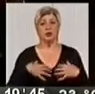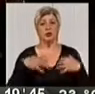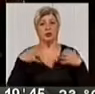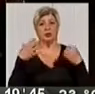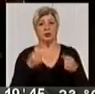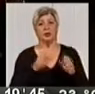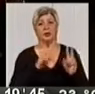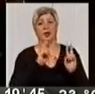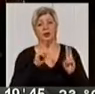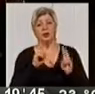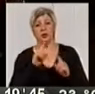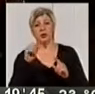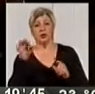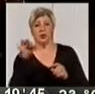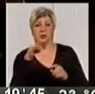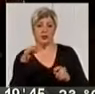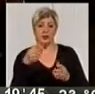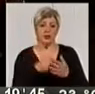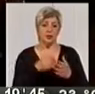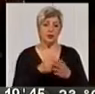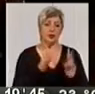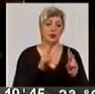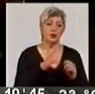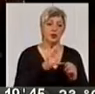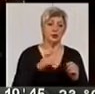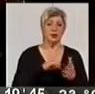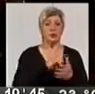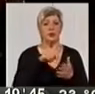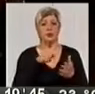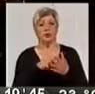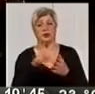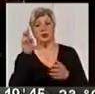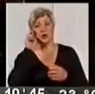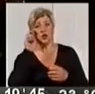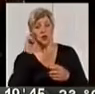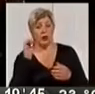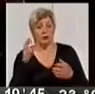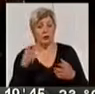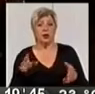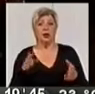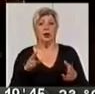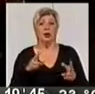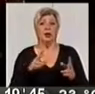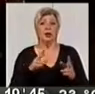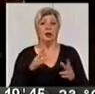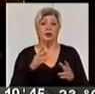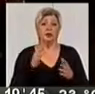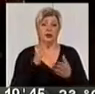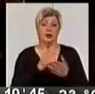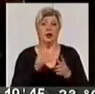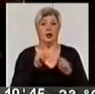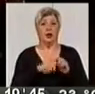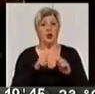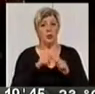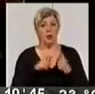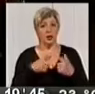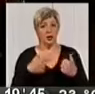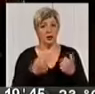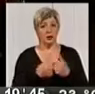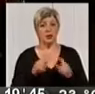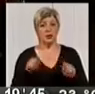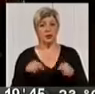когось за обласний бюджет, когось в районний, когось міський, на державний. І є комісії, створені в районах і містах,